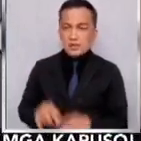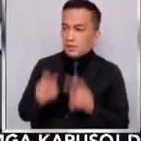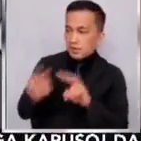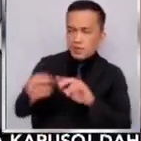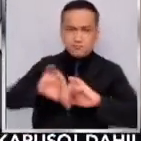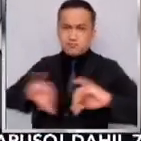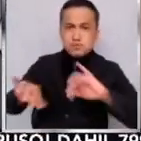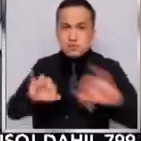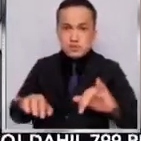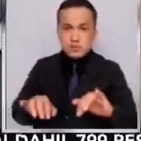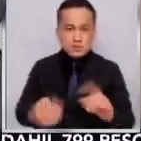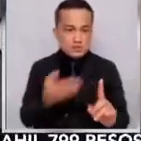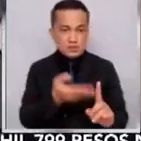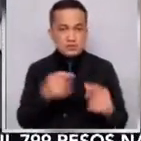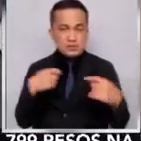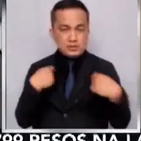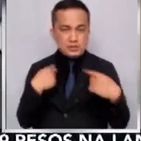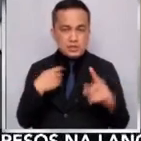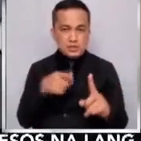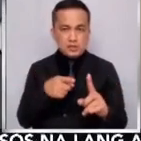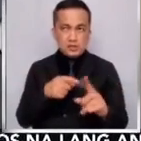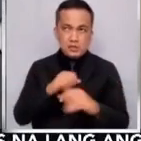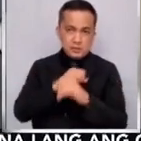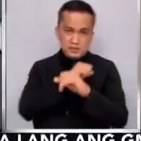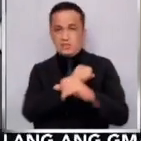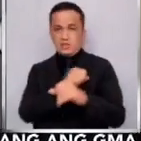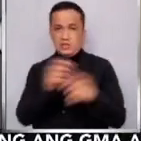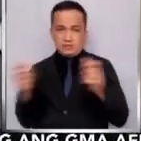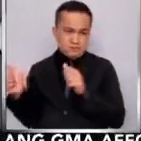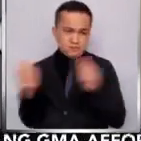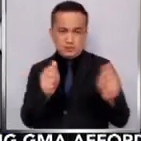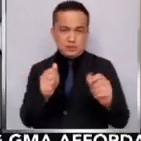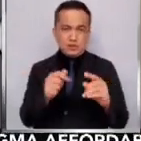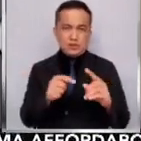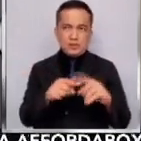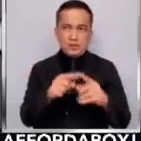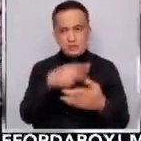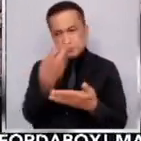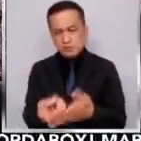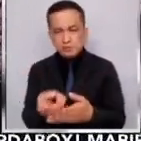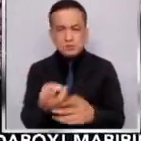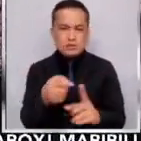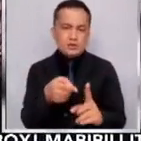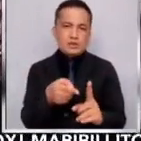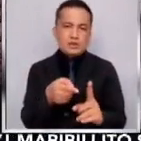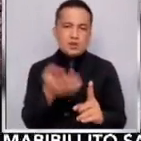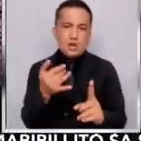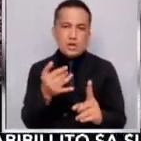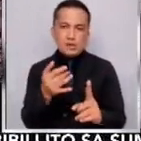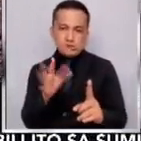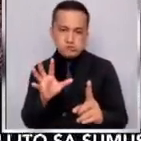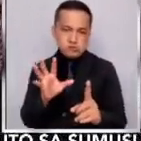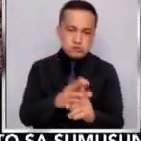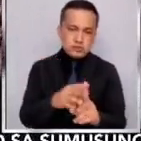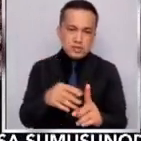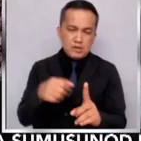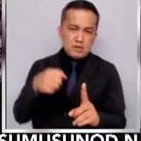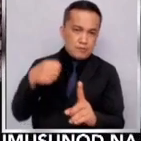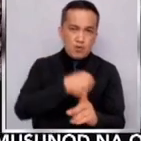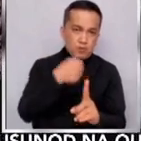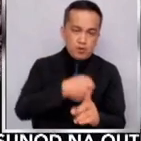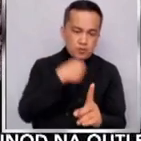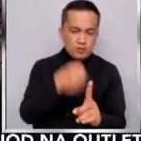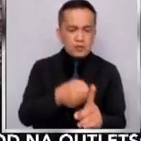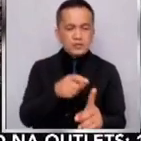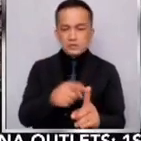isang binatilyo, pinansalag pa ang signage pero napahiga rin sa sahig matapos ma-corner at sunod-sunod na sapukin ng isa